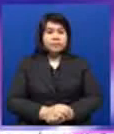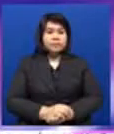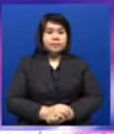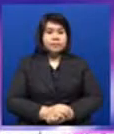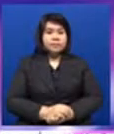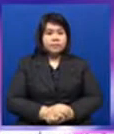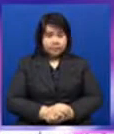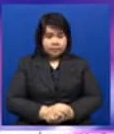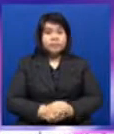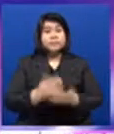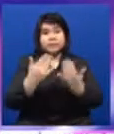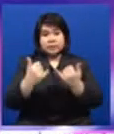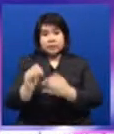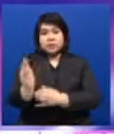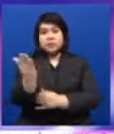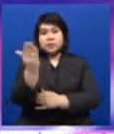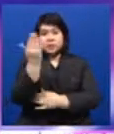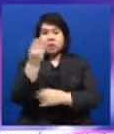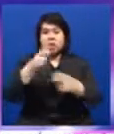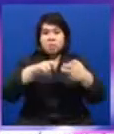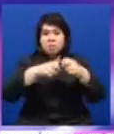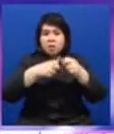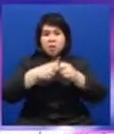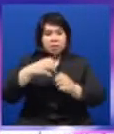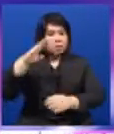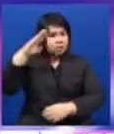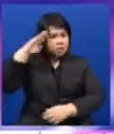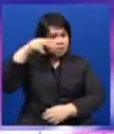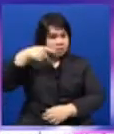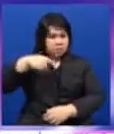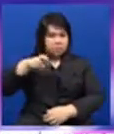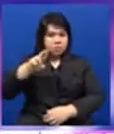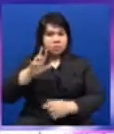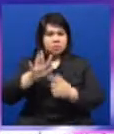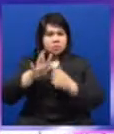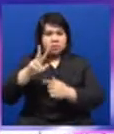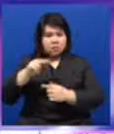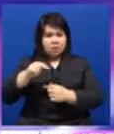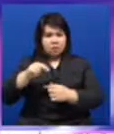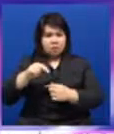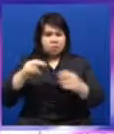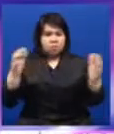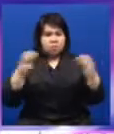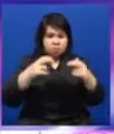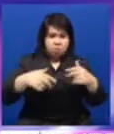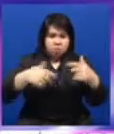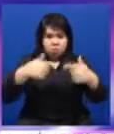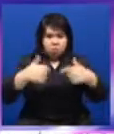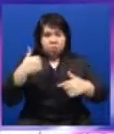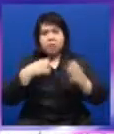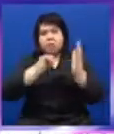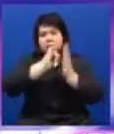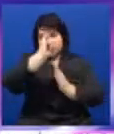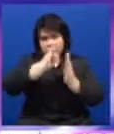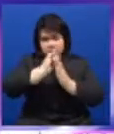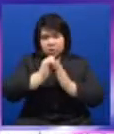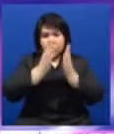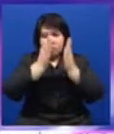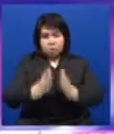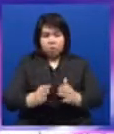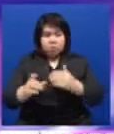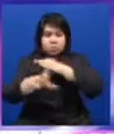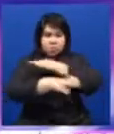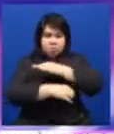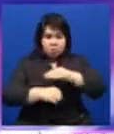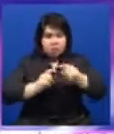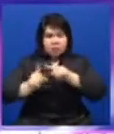และเมื่อช่วงเช้าที่ผ่านมาเกิดเหตุทหารพรานปะทะกับขบวนการขนยาเสพติดที่จังหวัดเชียงใหม่ค่ะคนร้ายเสียชีวิต 1คนและ